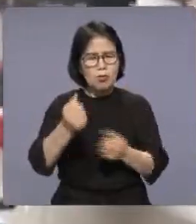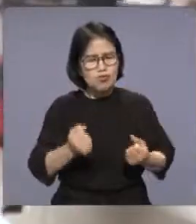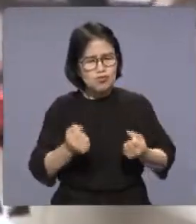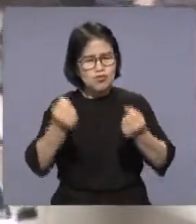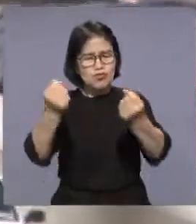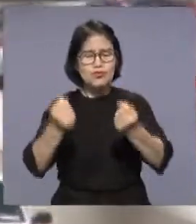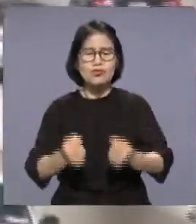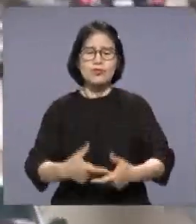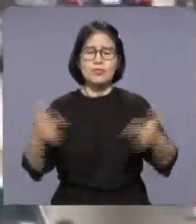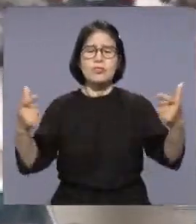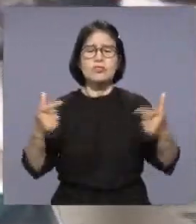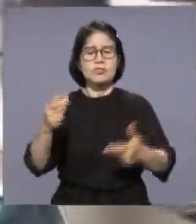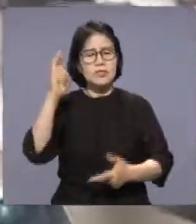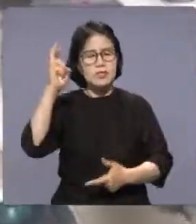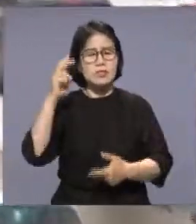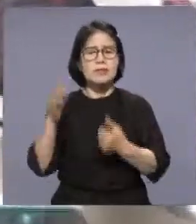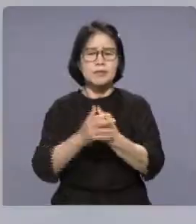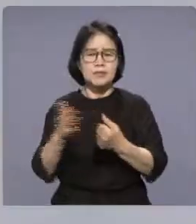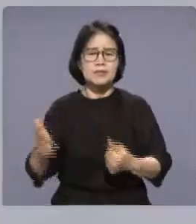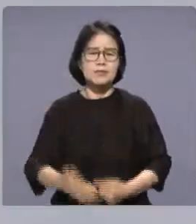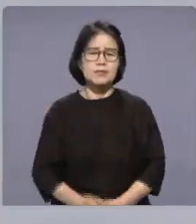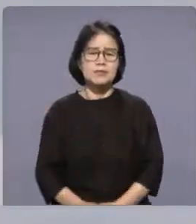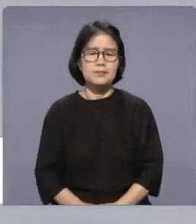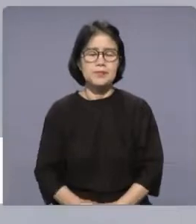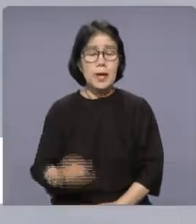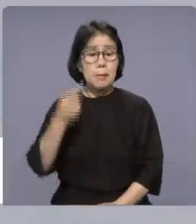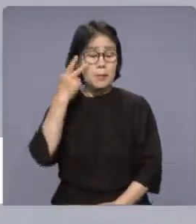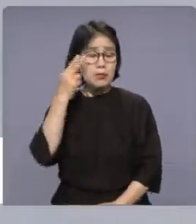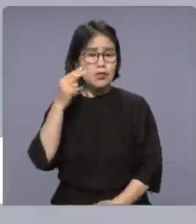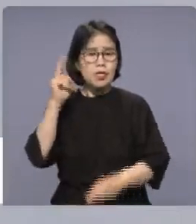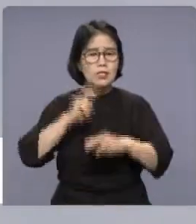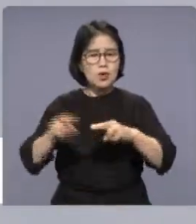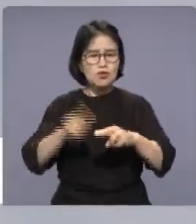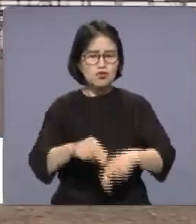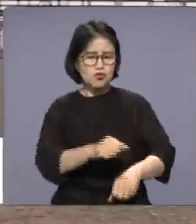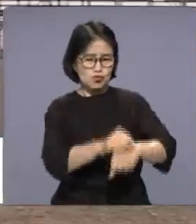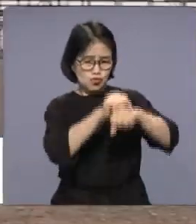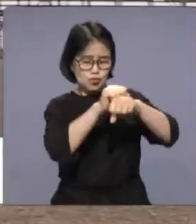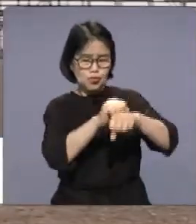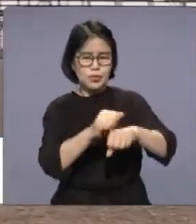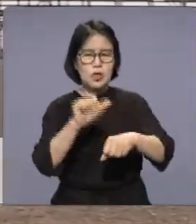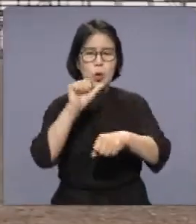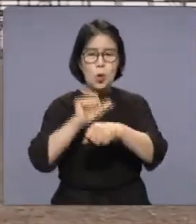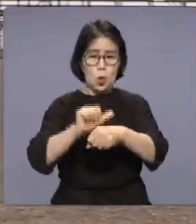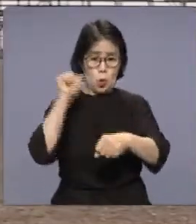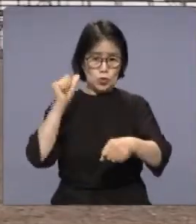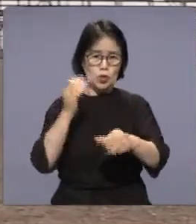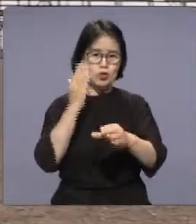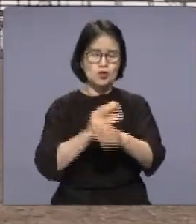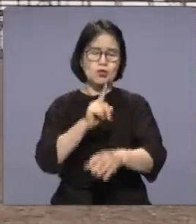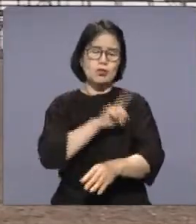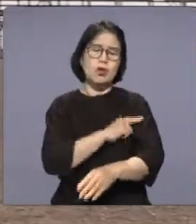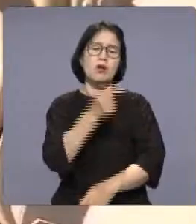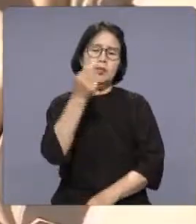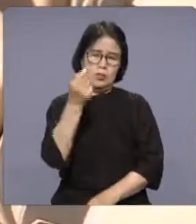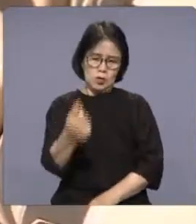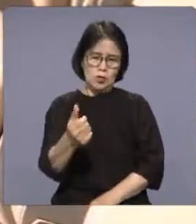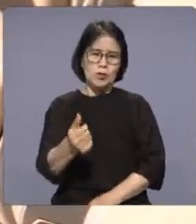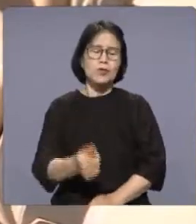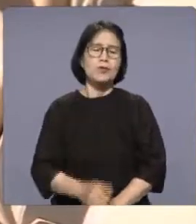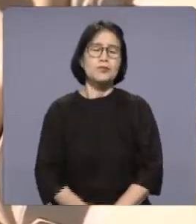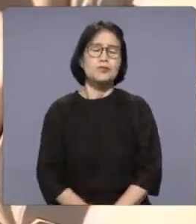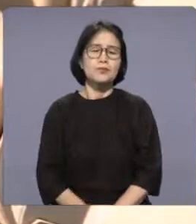증가가 예상되기 때문입니다. 또 미국의 석유 재고 규모가 지난 5년 중 가장 낮은 수준을 보이고 있는